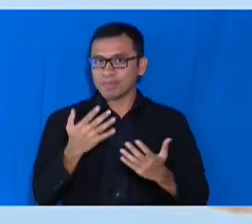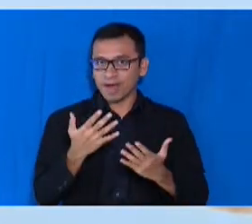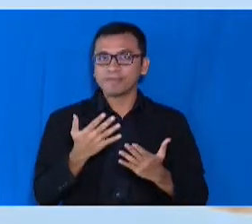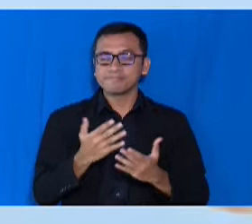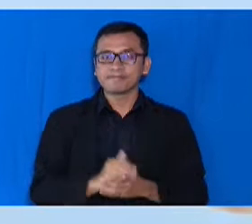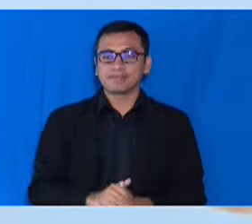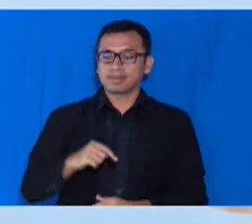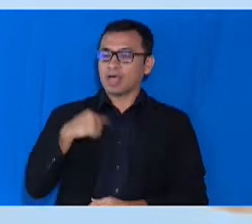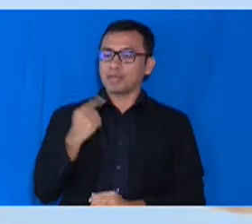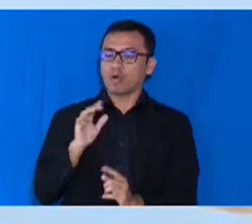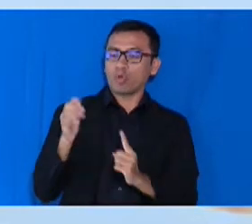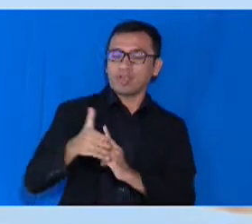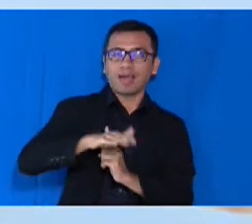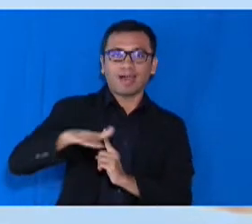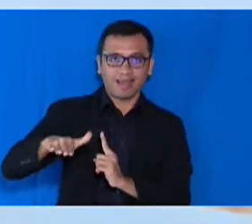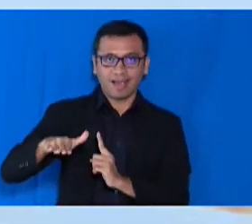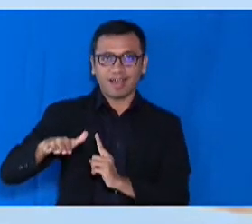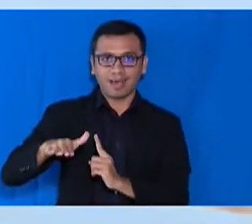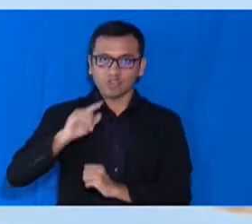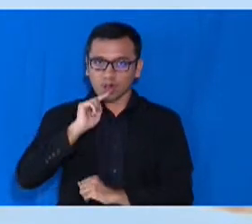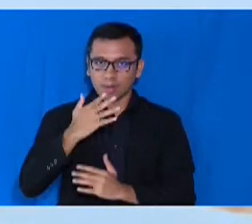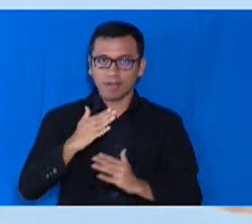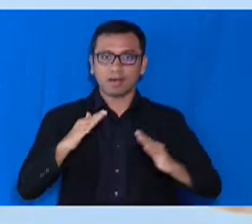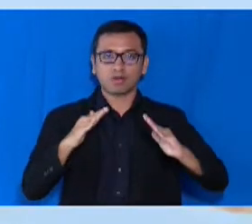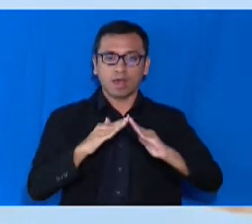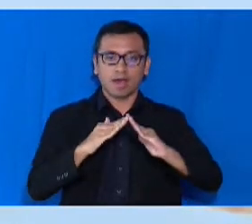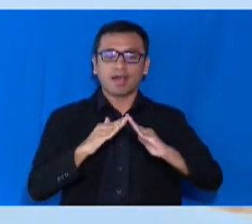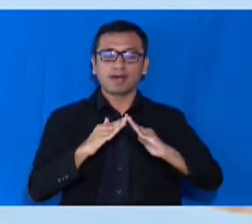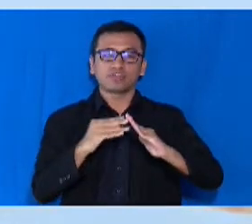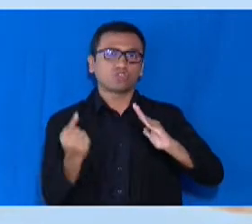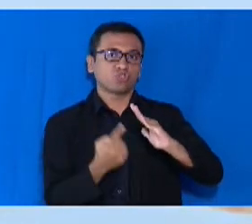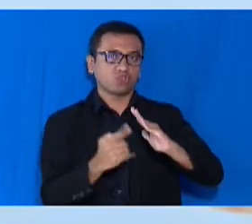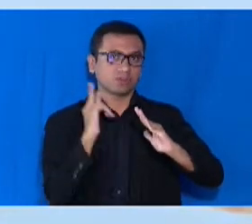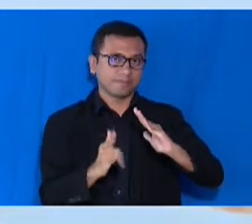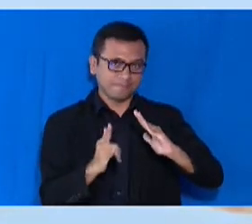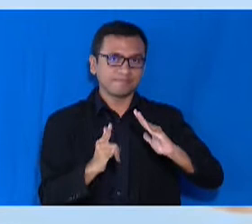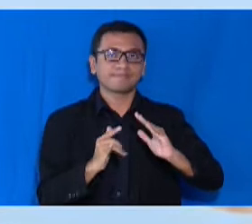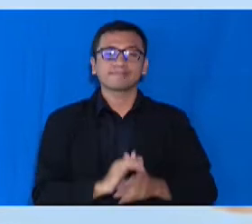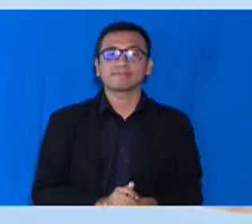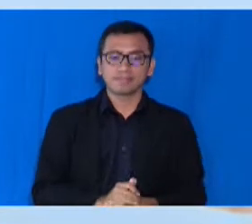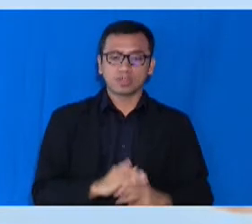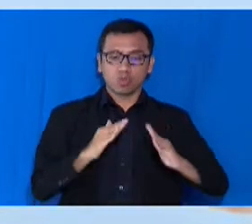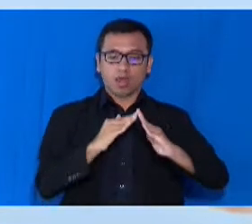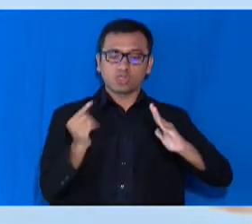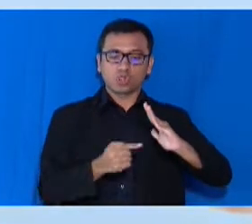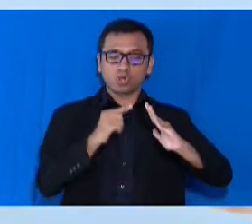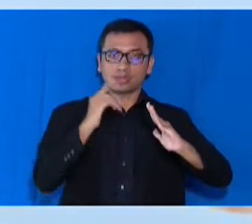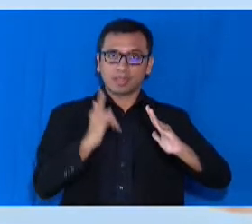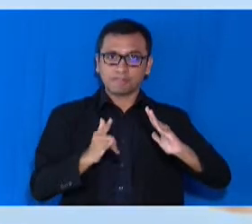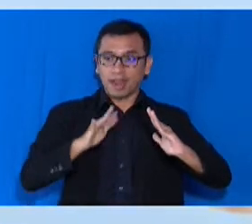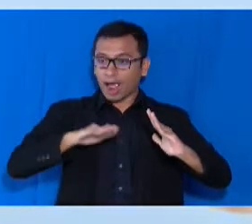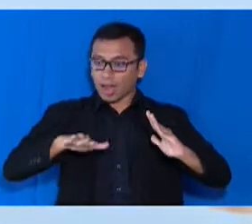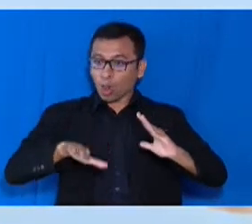anak kalau kita berbicara stay home. Stay home tidak hanya bagaimana anak-anak yang di rumah tidak boleh